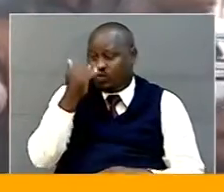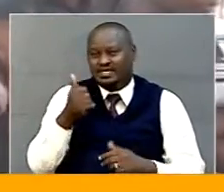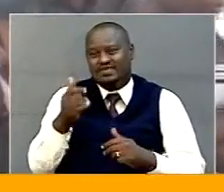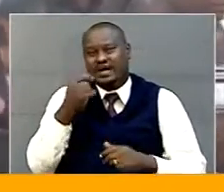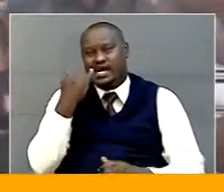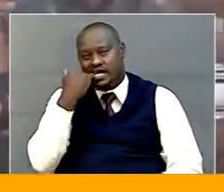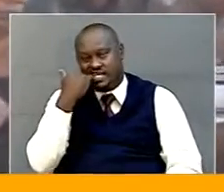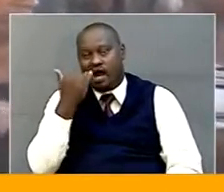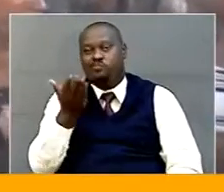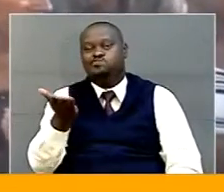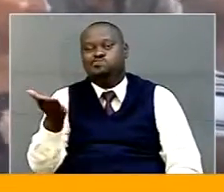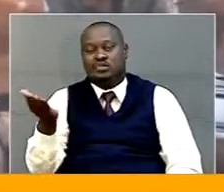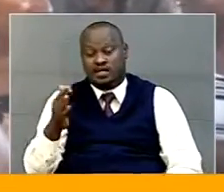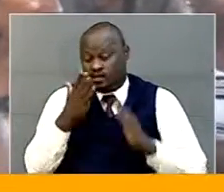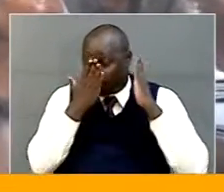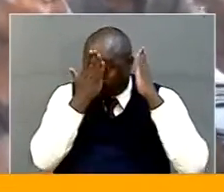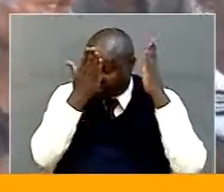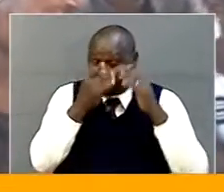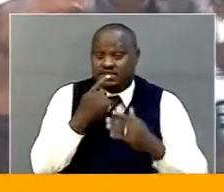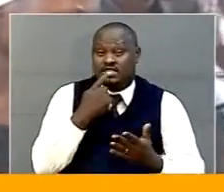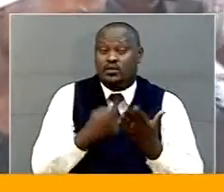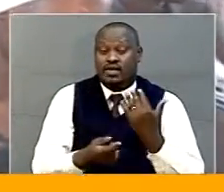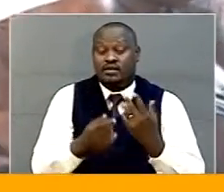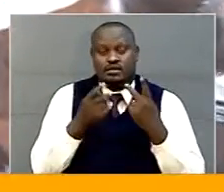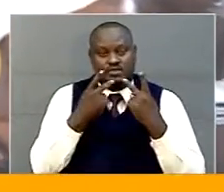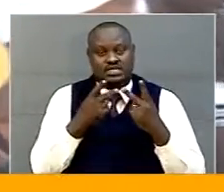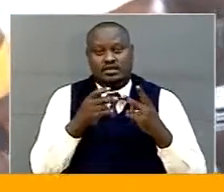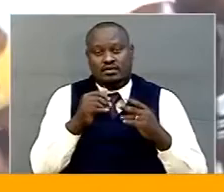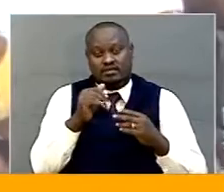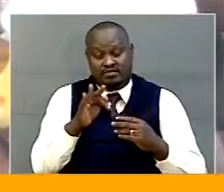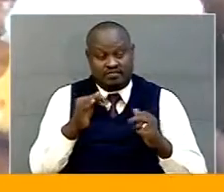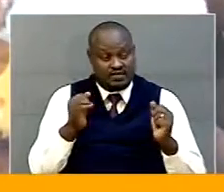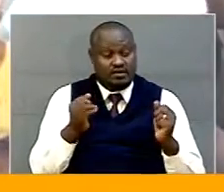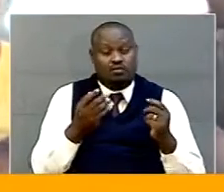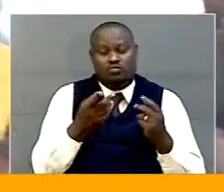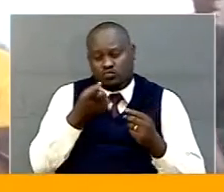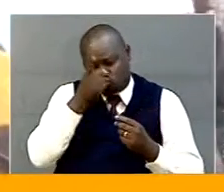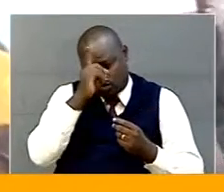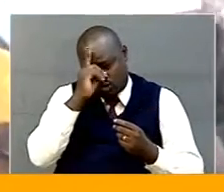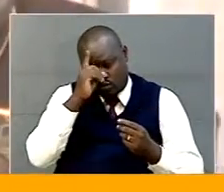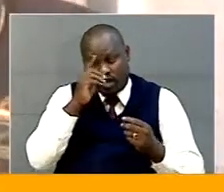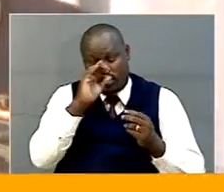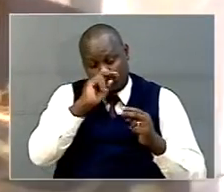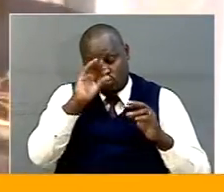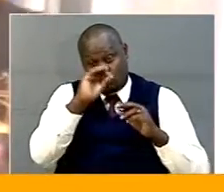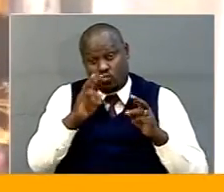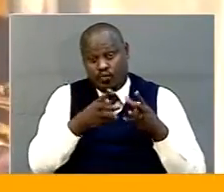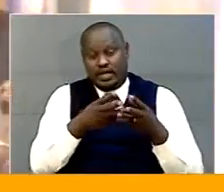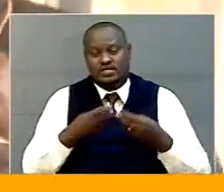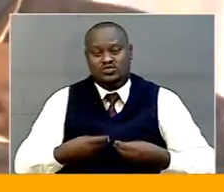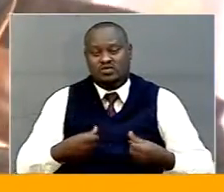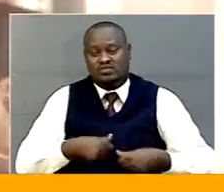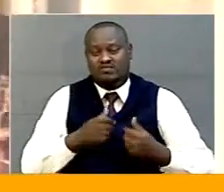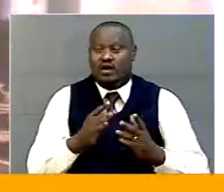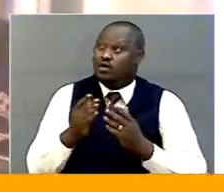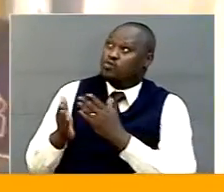bokka. Bishop Makumbi n'alaga akabi akali mu kuweraguza kubanga bizza nnyo emabega. Tetwebasa